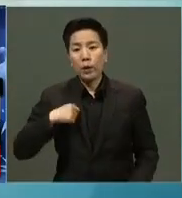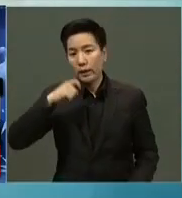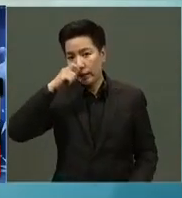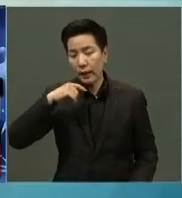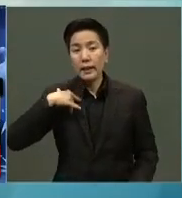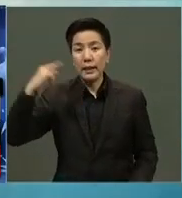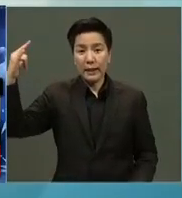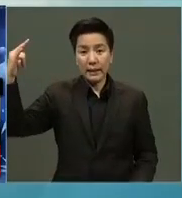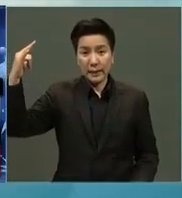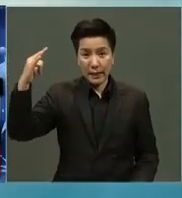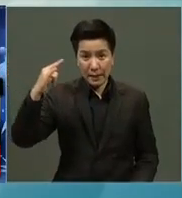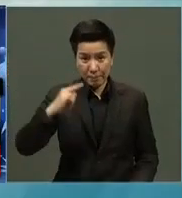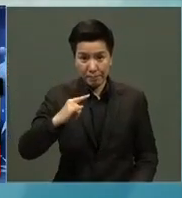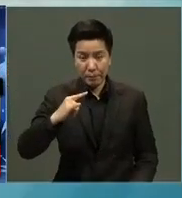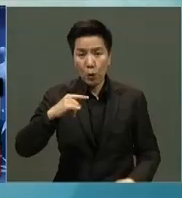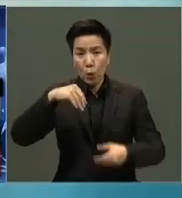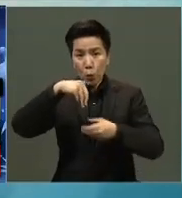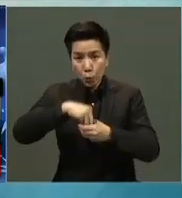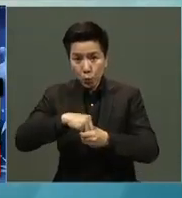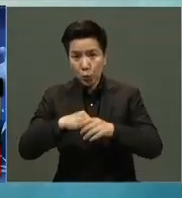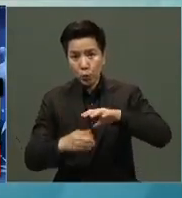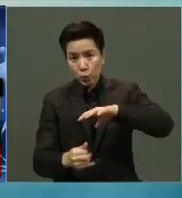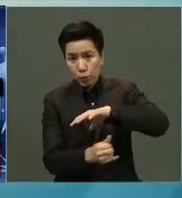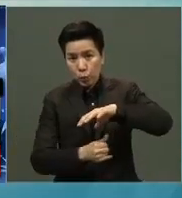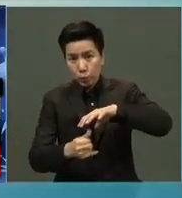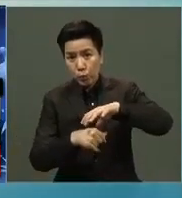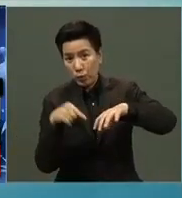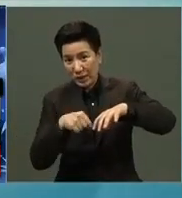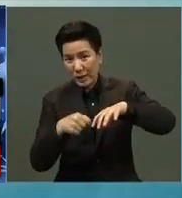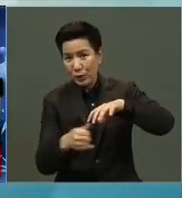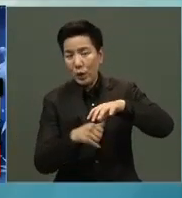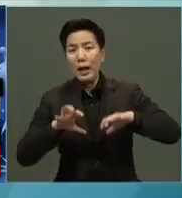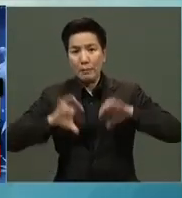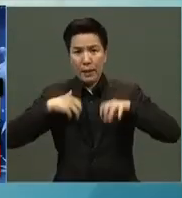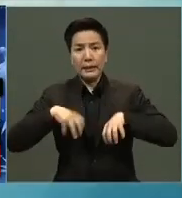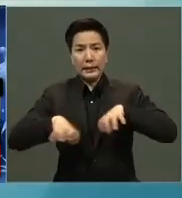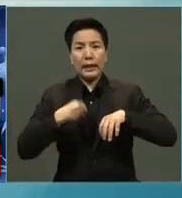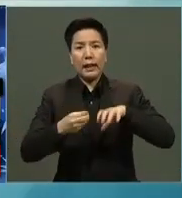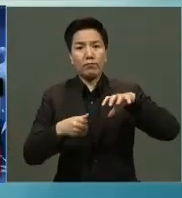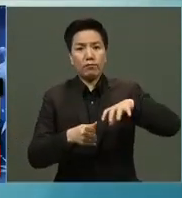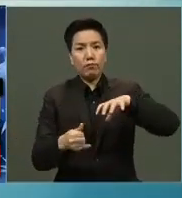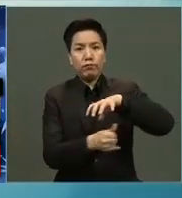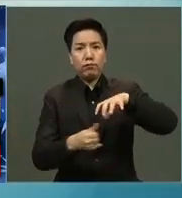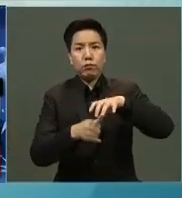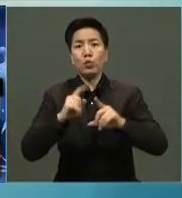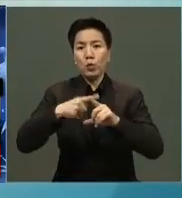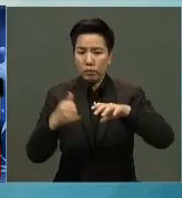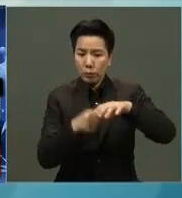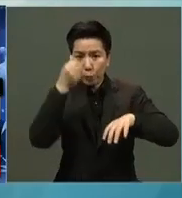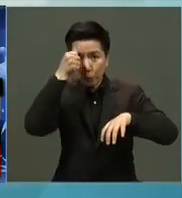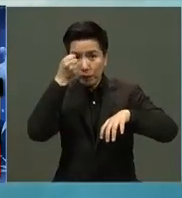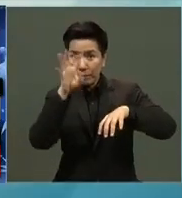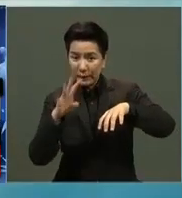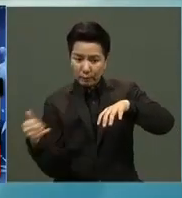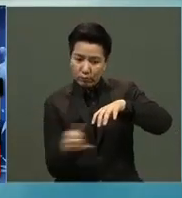จากต่างประเทศแล้วก็ไปเข้าอยู่ในสถานที่การที่รัฐจัดให้กลับมาจากประเทศอะไรบ้างครับที่